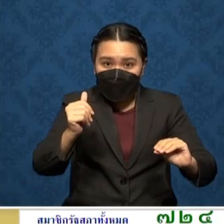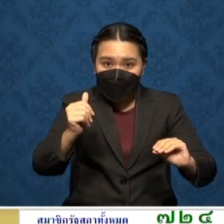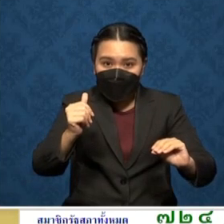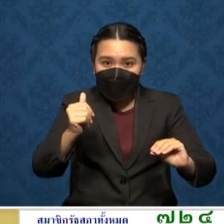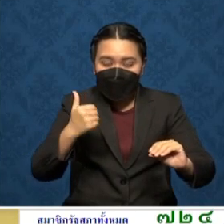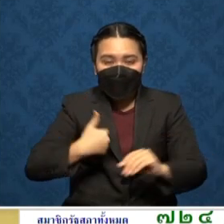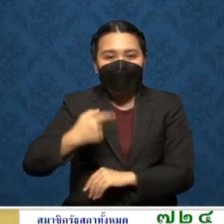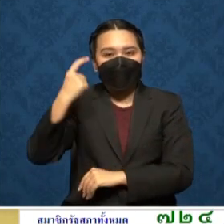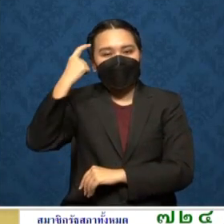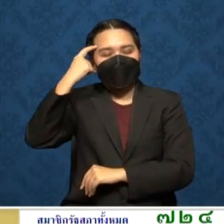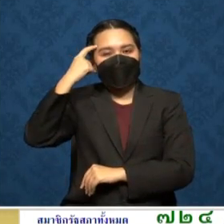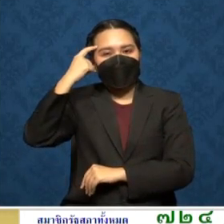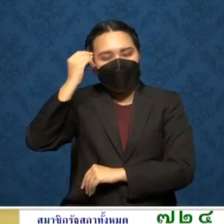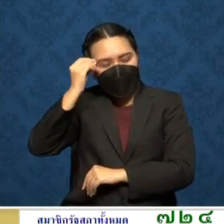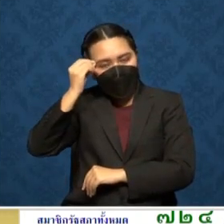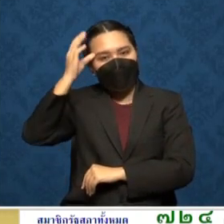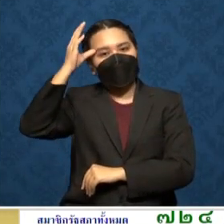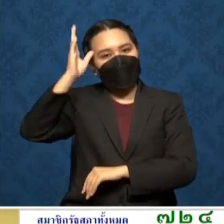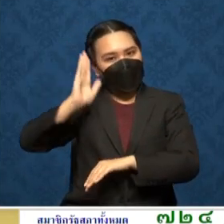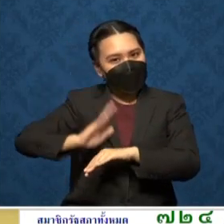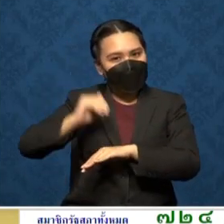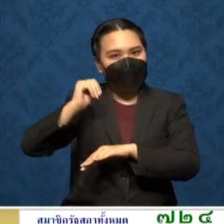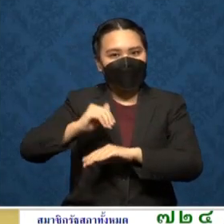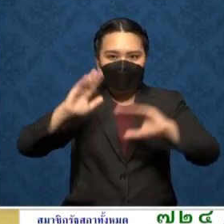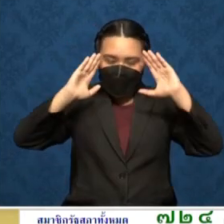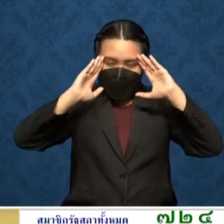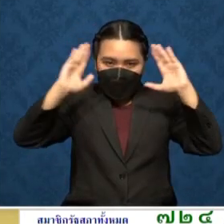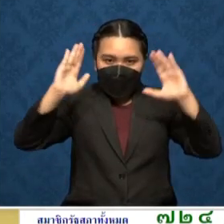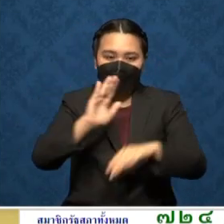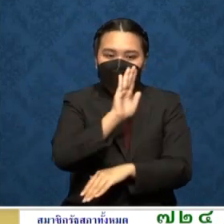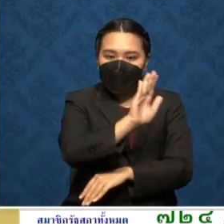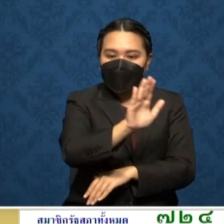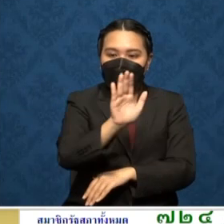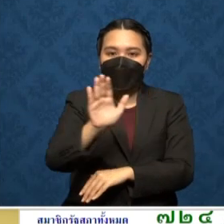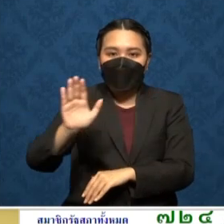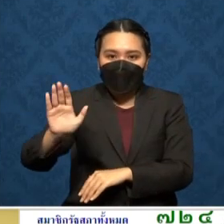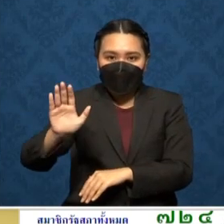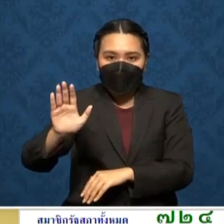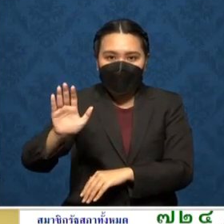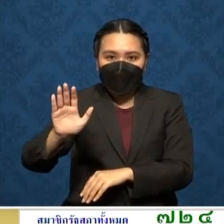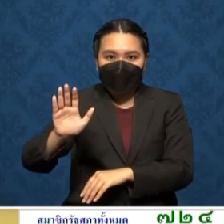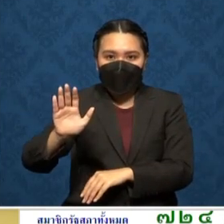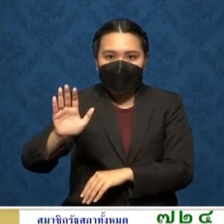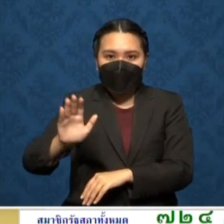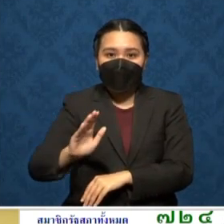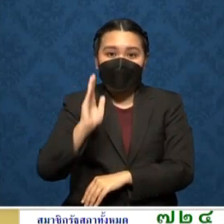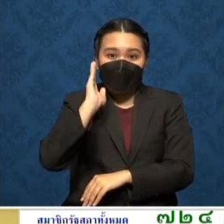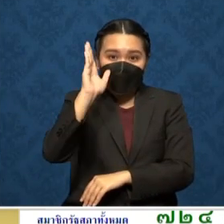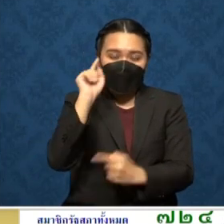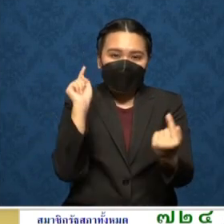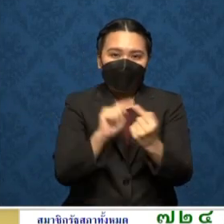ญญาความรู้ความสามารถประสบการณ์ของท่านในชั้นคณะกรรม